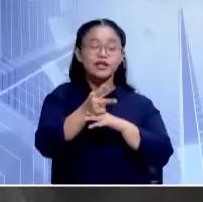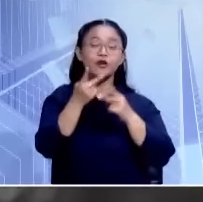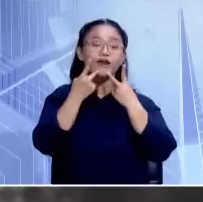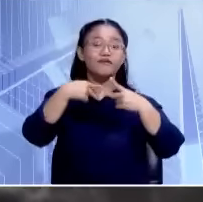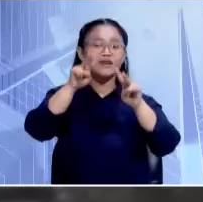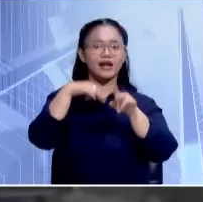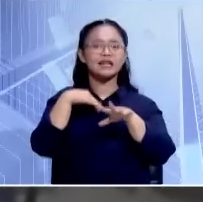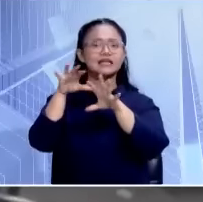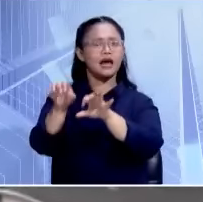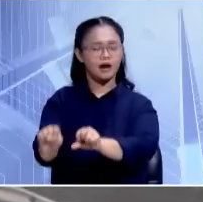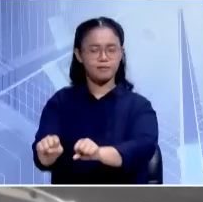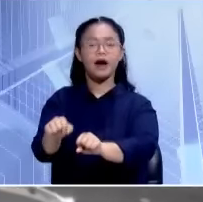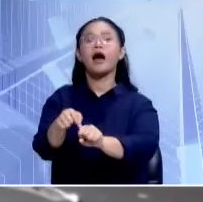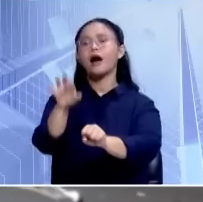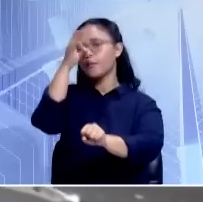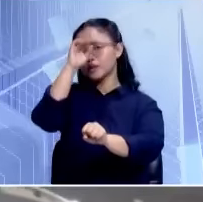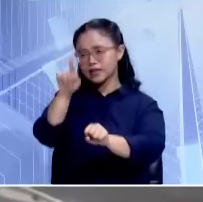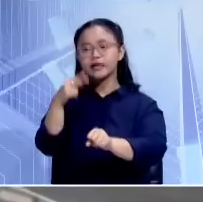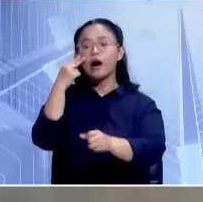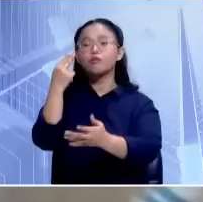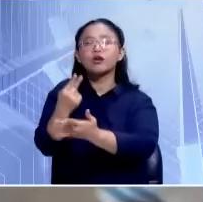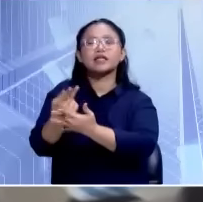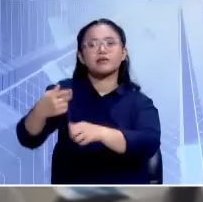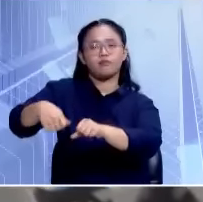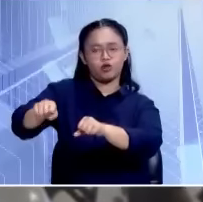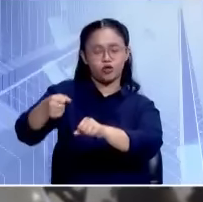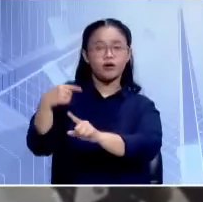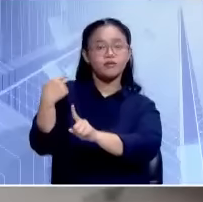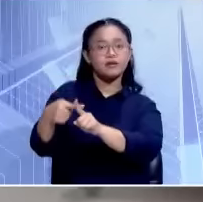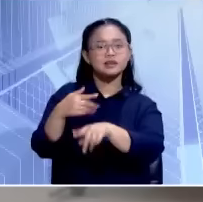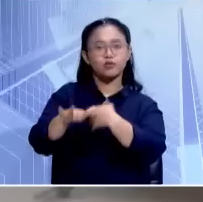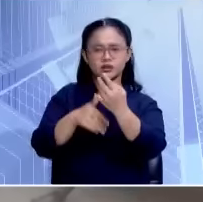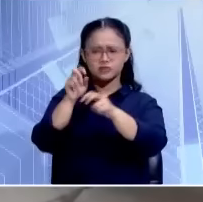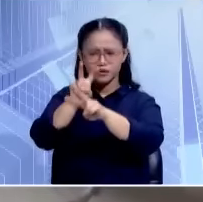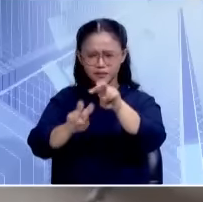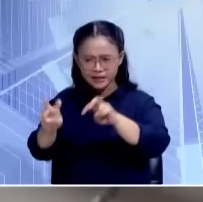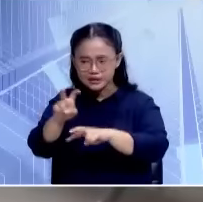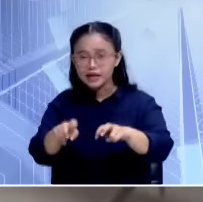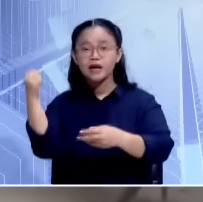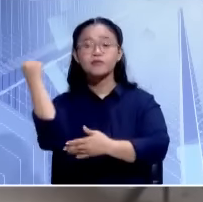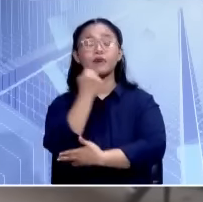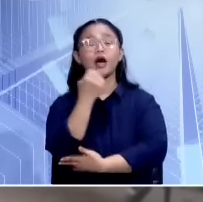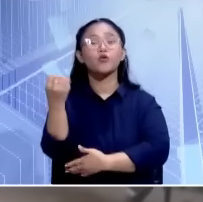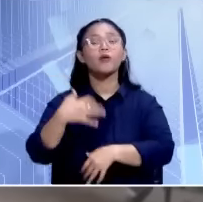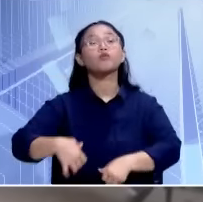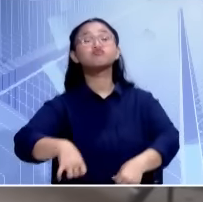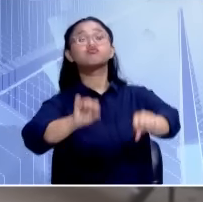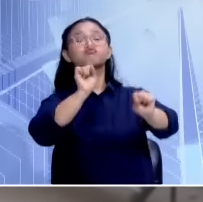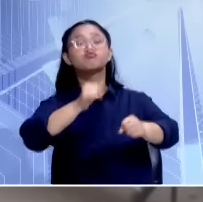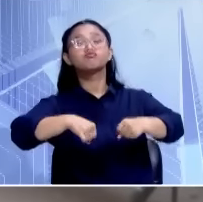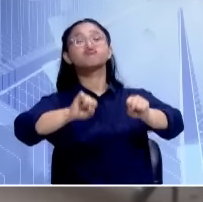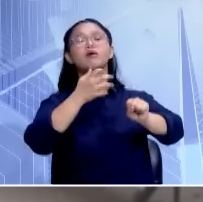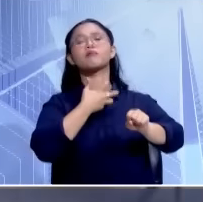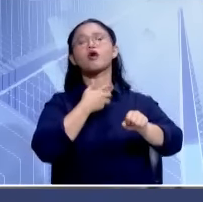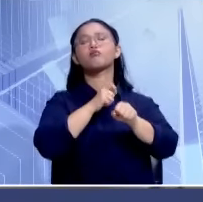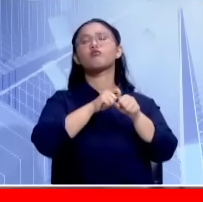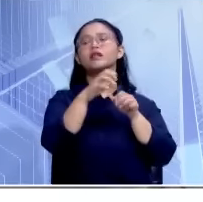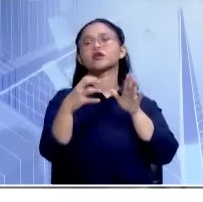Mojokerto. Polisi pun menyita kendaraan pelaku. Sementara dari hasil pemeriksaan, pelaku beraksi karena iseng demi konten